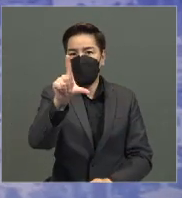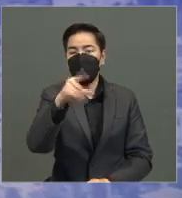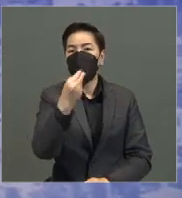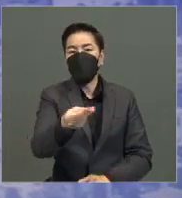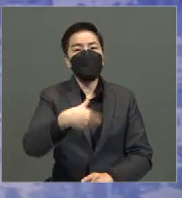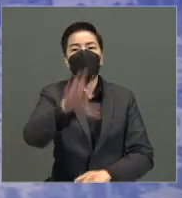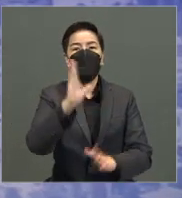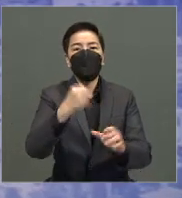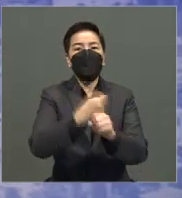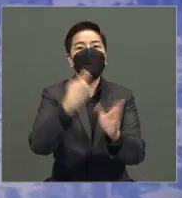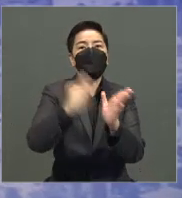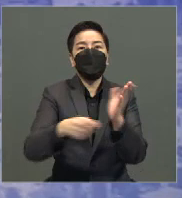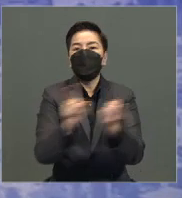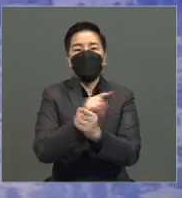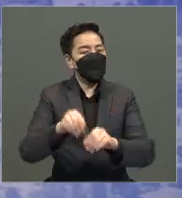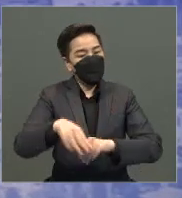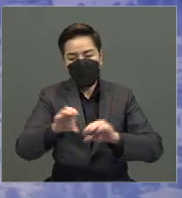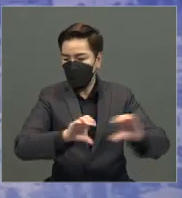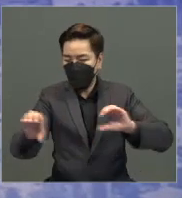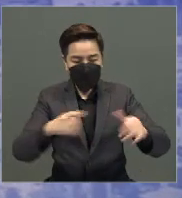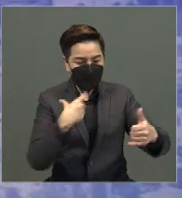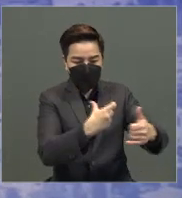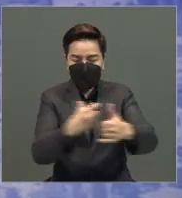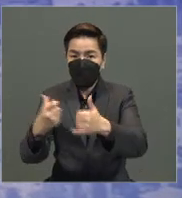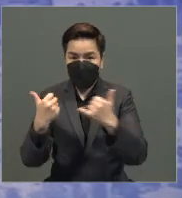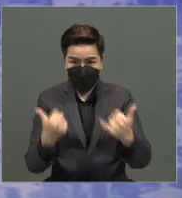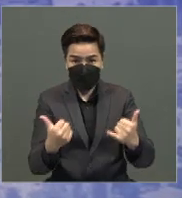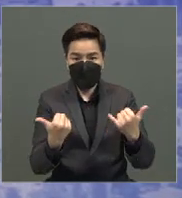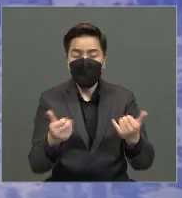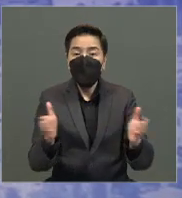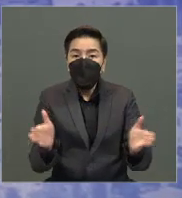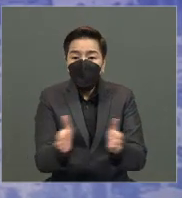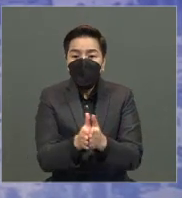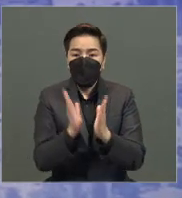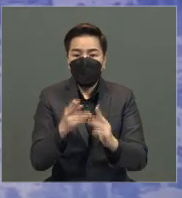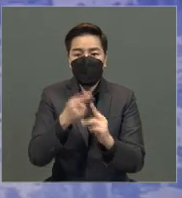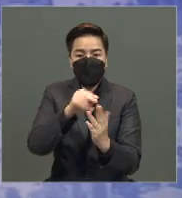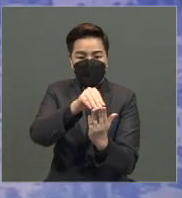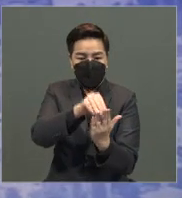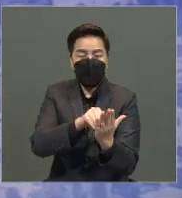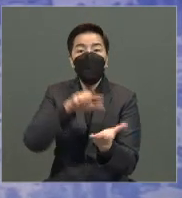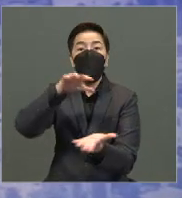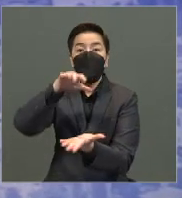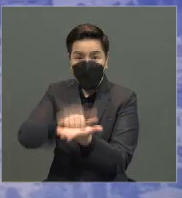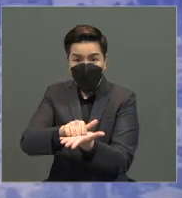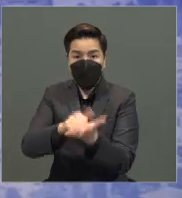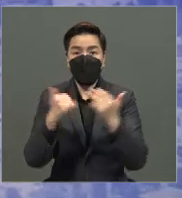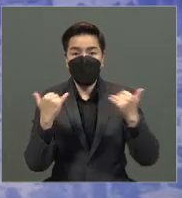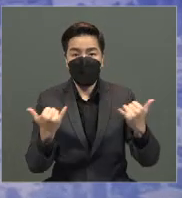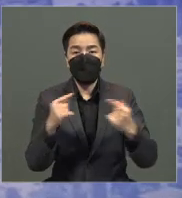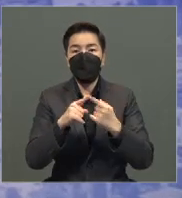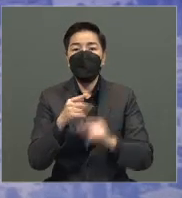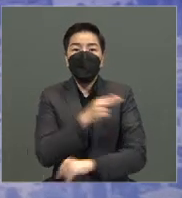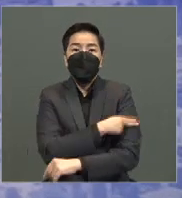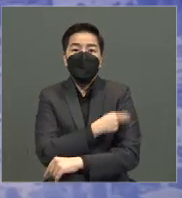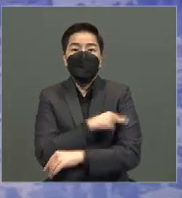ฉีดให้กับผู้ประกันตนอย่างนี้เป็นต้นรวมทั้งผู้ที่ขึ้นทะเบียนจองในการฉีดวัคซีนในระบบหมอพ